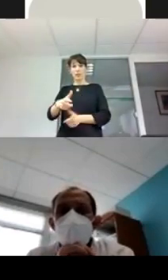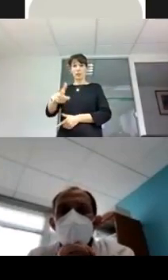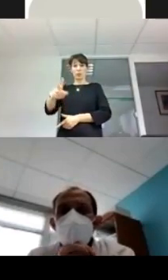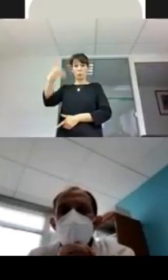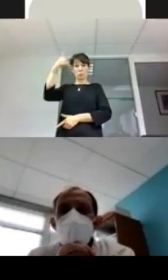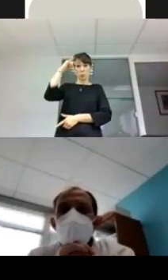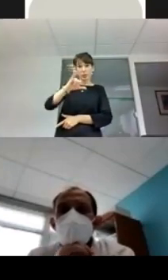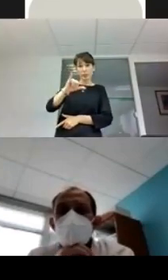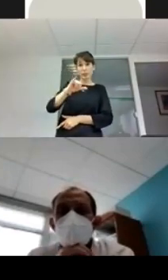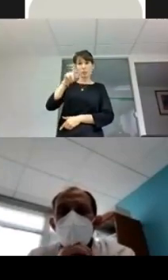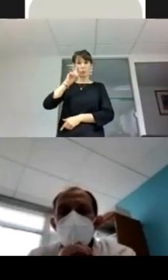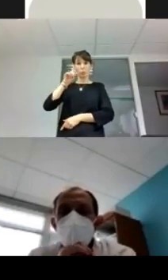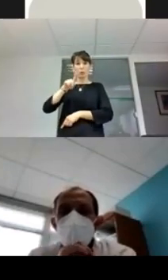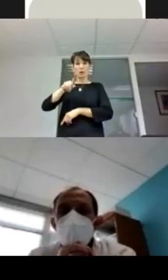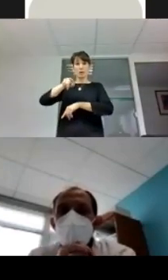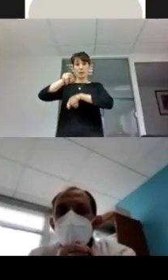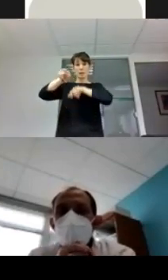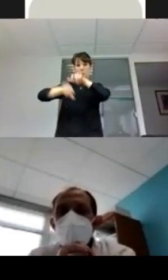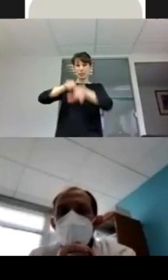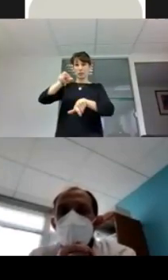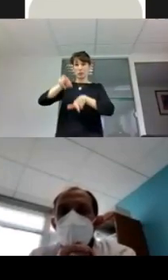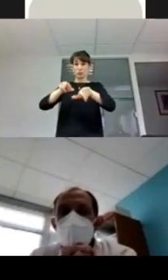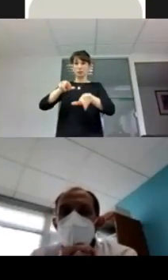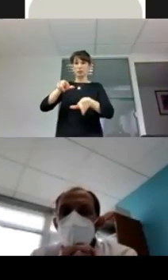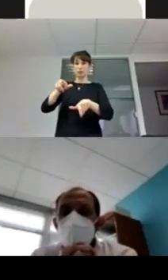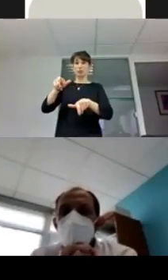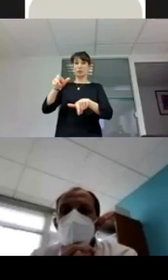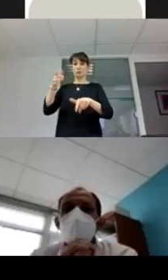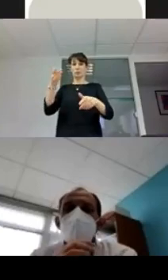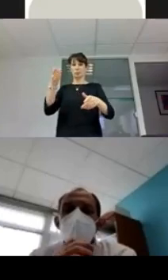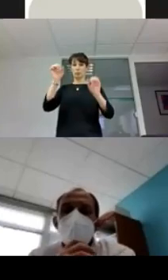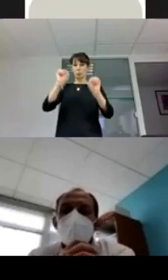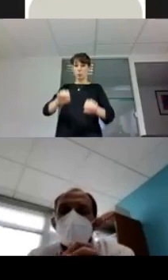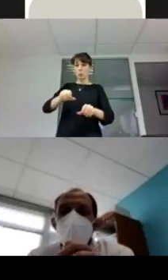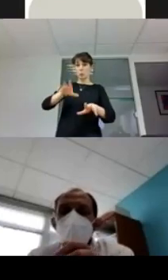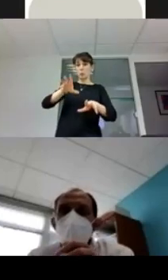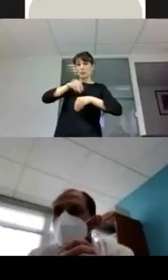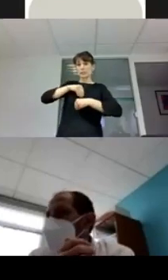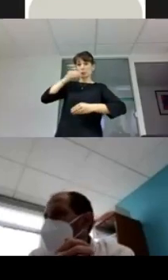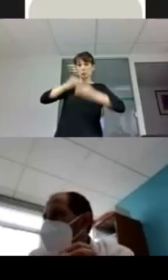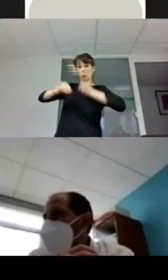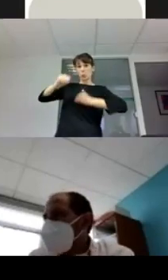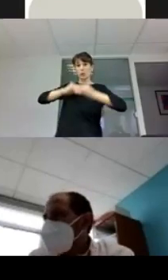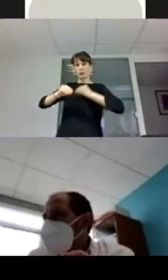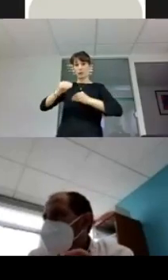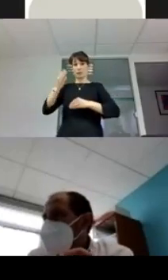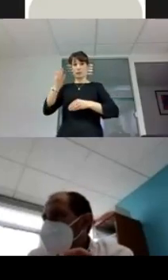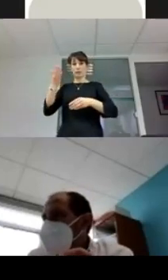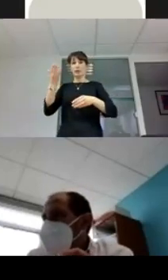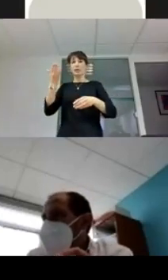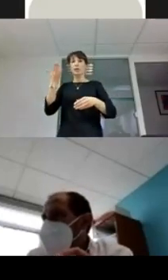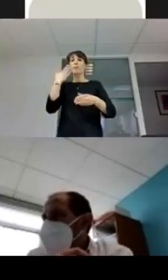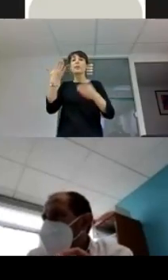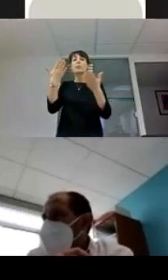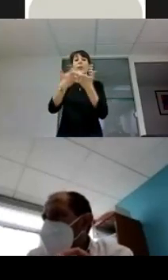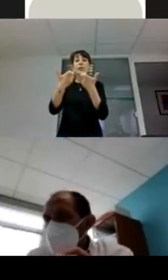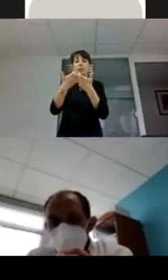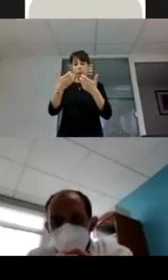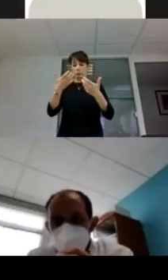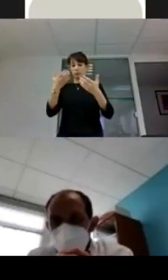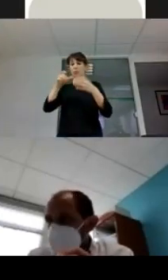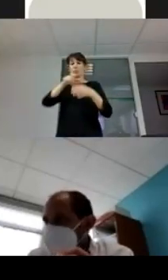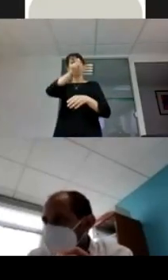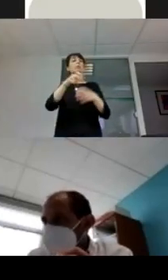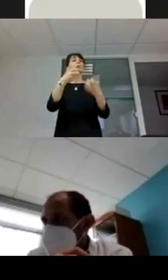Ce dépistage n'est envisageable que chez les personnes en état de supporter un traitement autre que symptomatique en cas